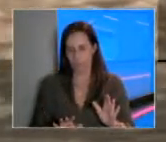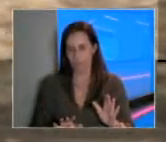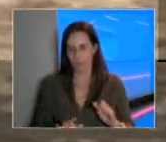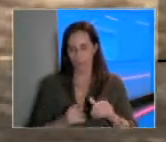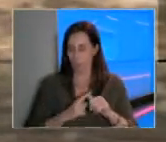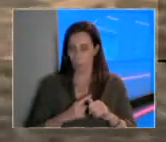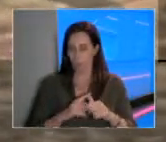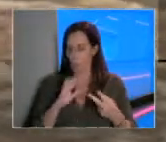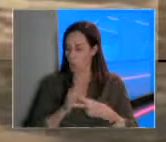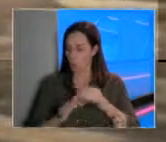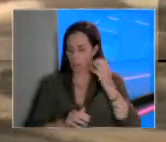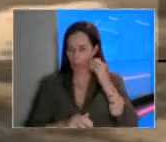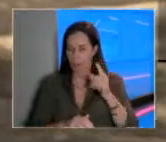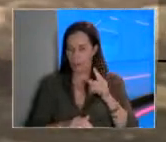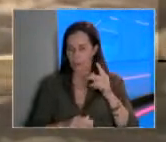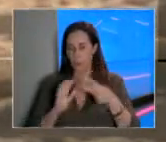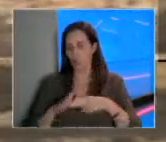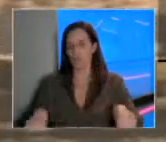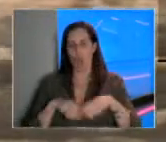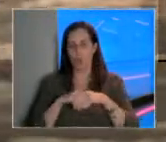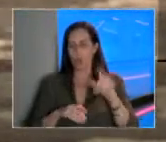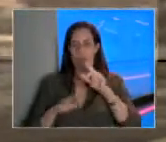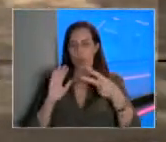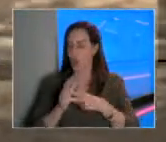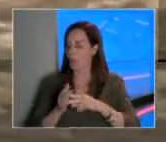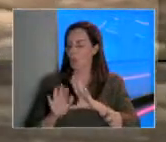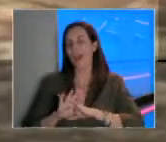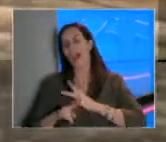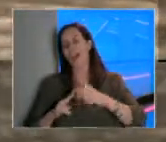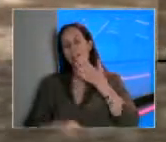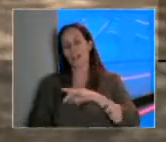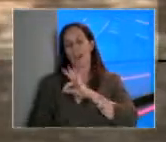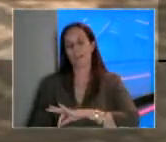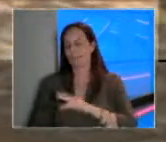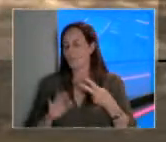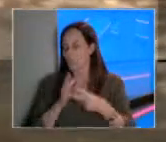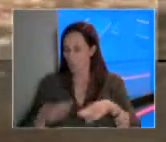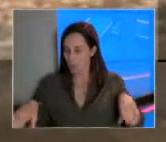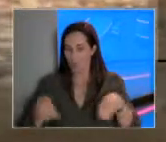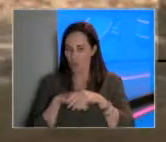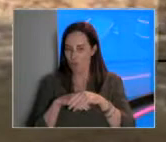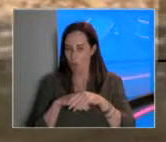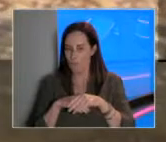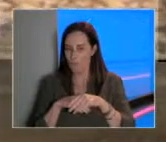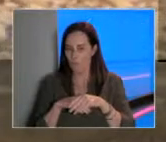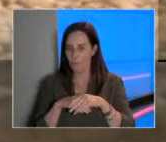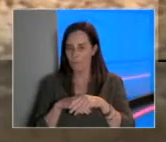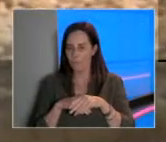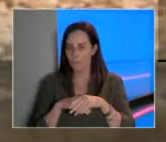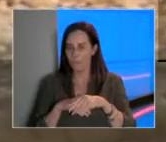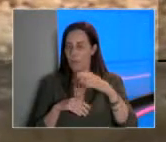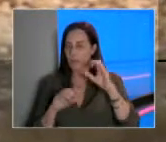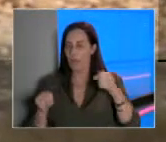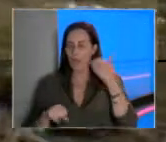א', תוכנית טראמפ היא תוכנית שלום, היא לא תוכנית חד צדדית, ובתוכנית השלום הזאת,